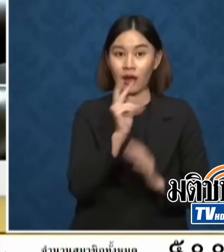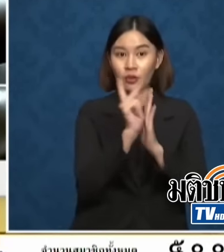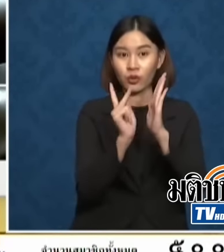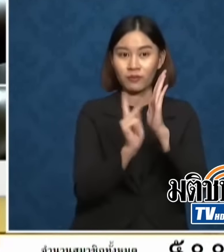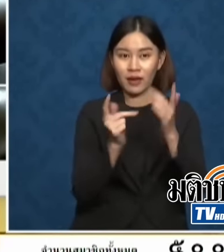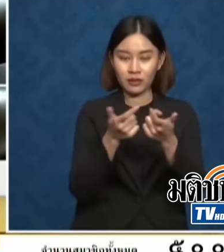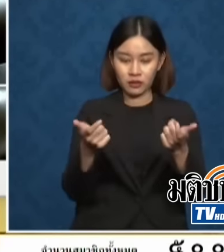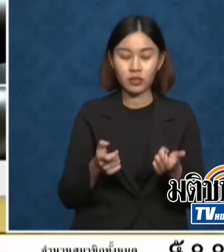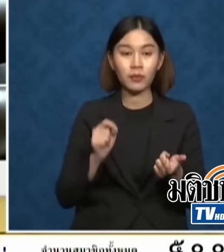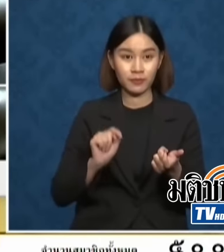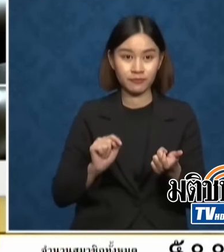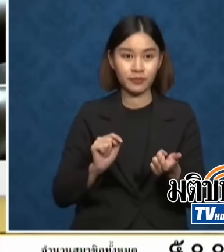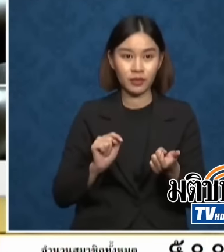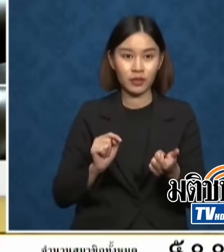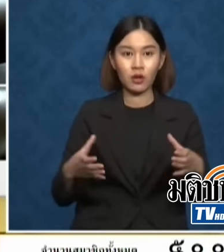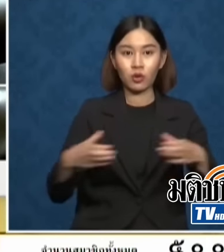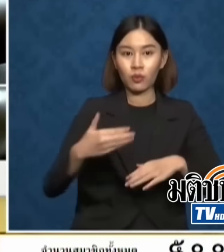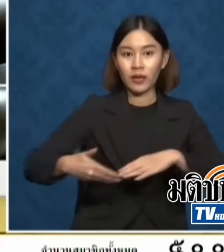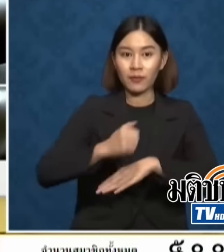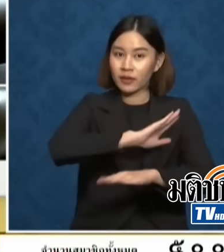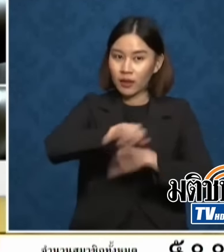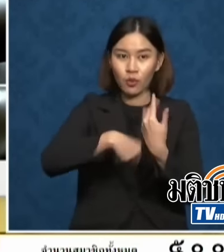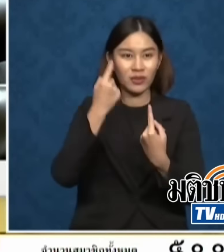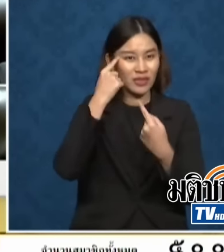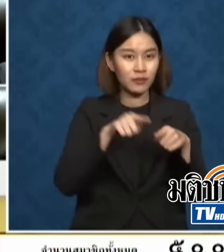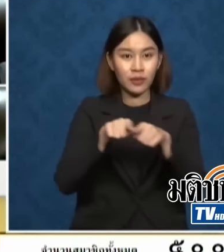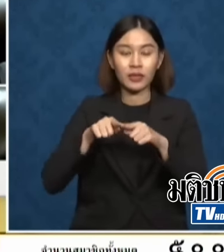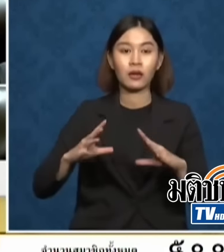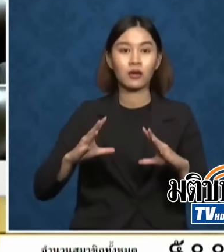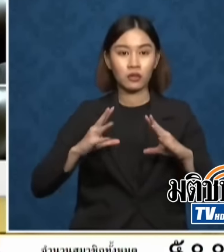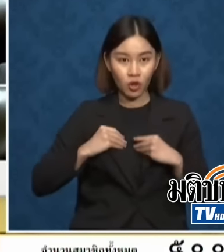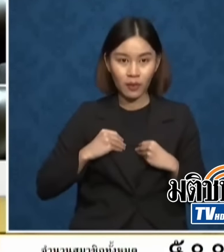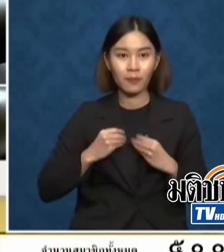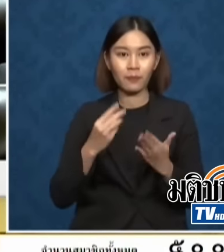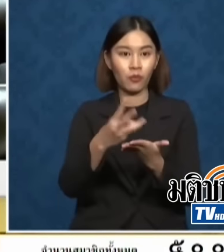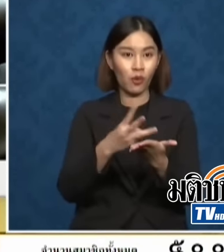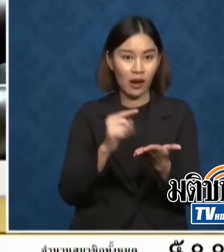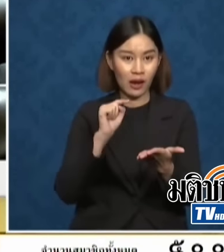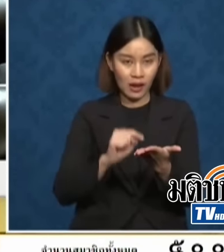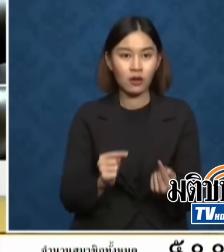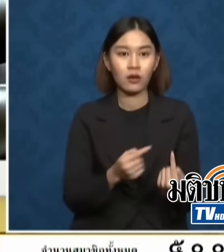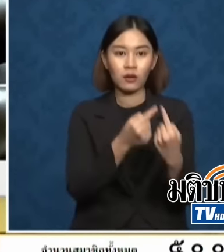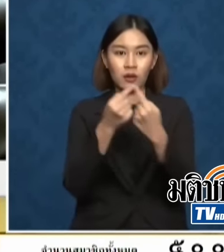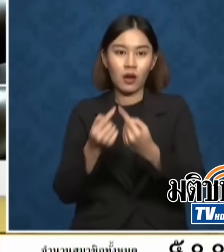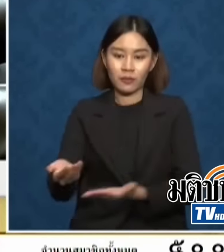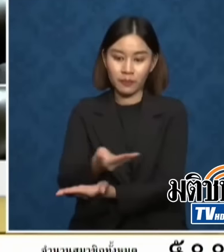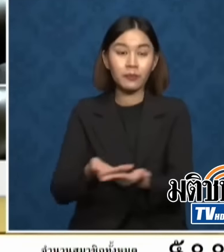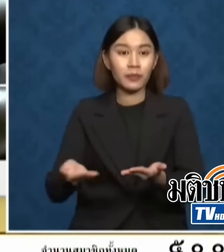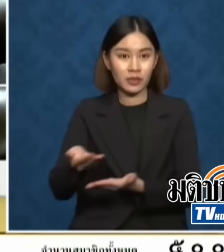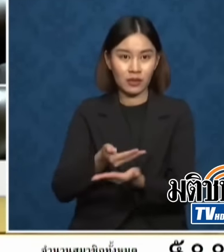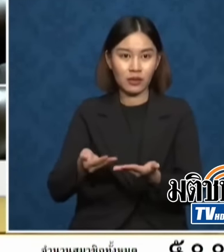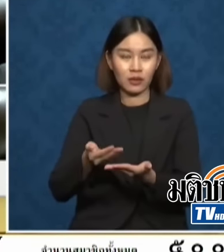บับนี้ทุกพรรคเห็นด้วยรับหลักการเข้าไปพิจารณา